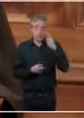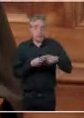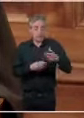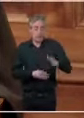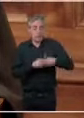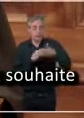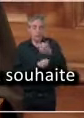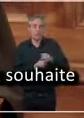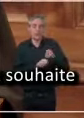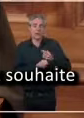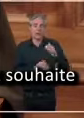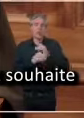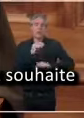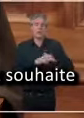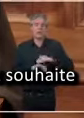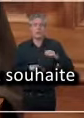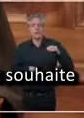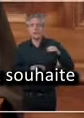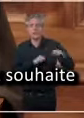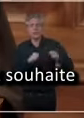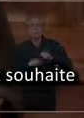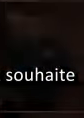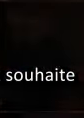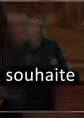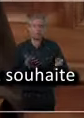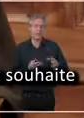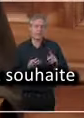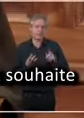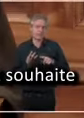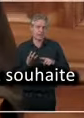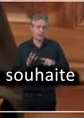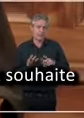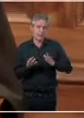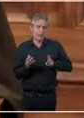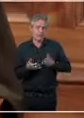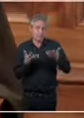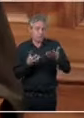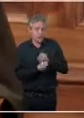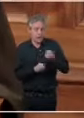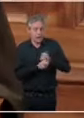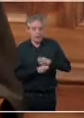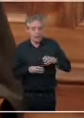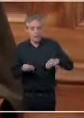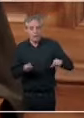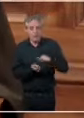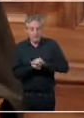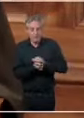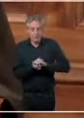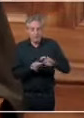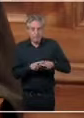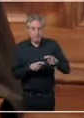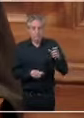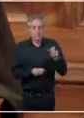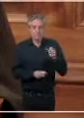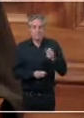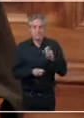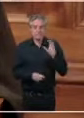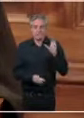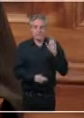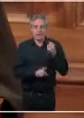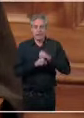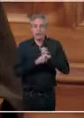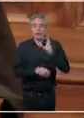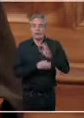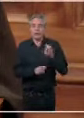l'établissement des plans d'action des conseils alimentaires de quartier. Bordeaux souhaite développer le compostage et lutter contre le gaspillage, valoriser les